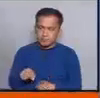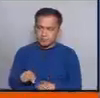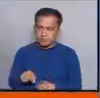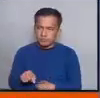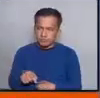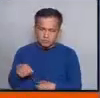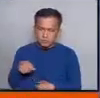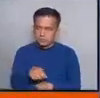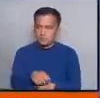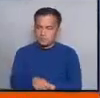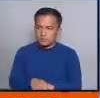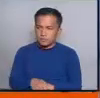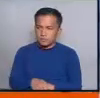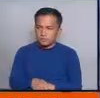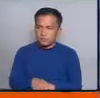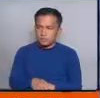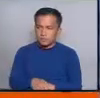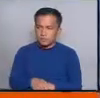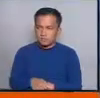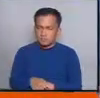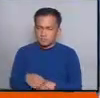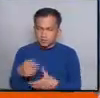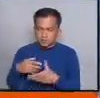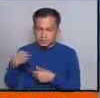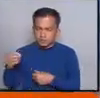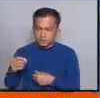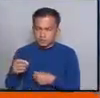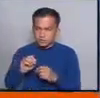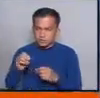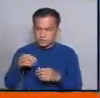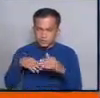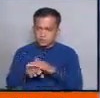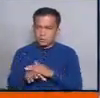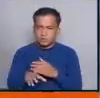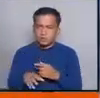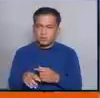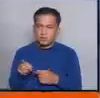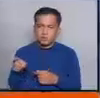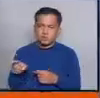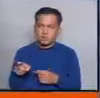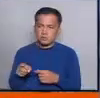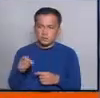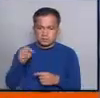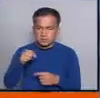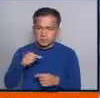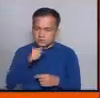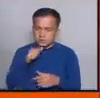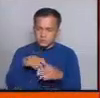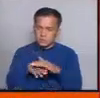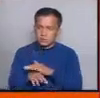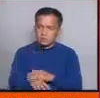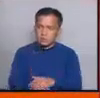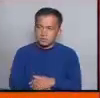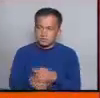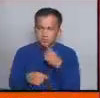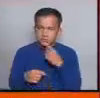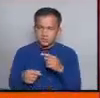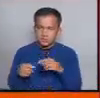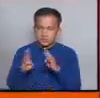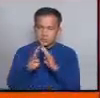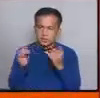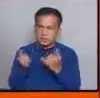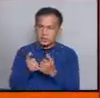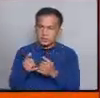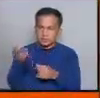Doon niya sinaksak. So, nasa labas pa yung ano, wala talaga siya sa loob. So, yung yes, hindi pa po nakapasok, ma'am. Ayon din sa